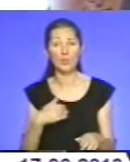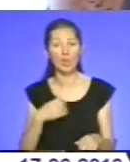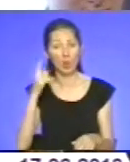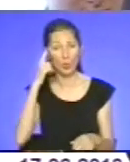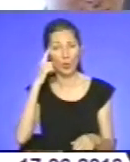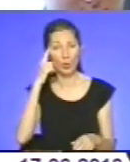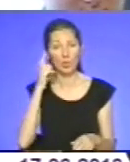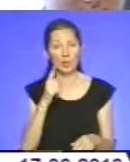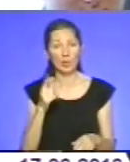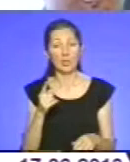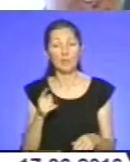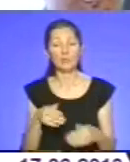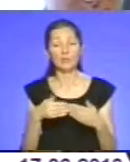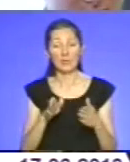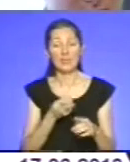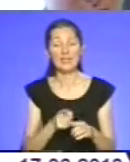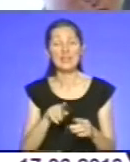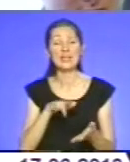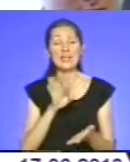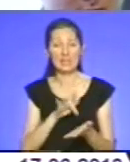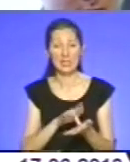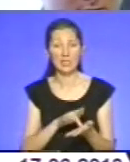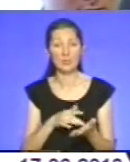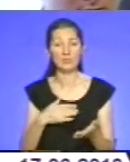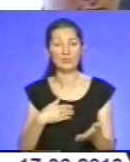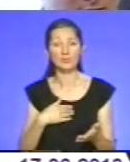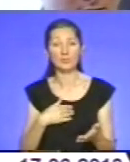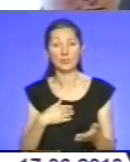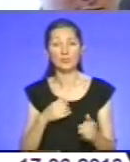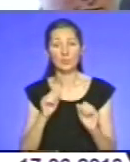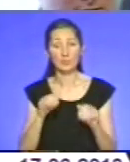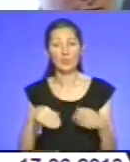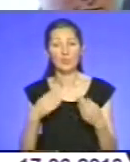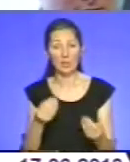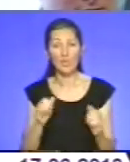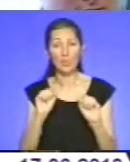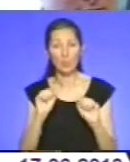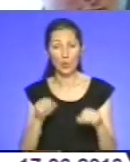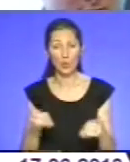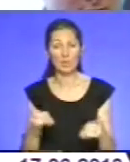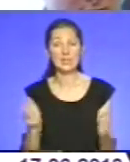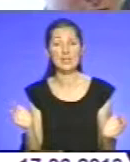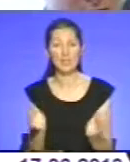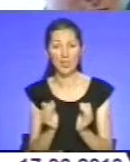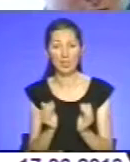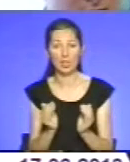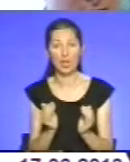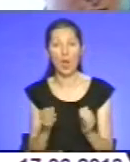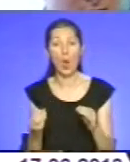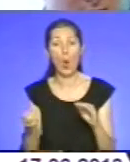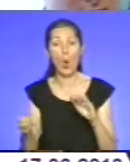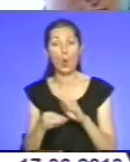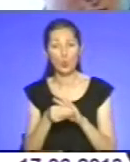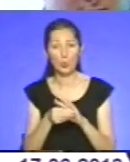що відкриття цих центрів нам в деякій мірі дасть можливість зменшити корупцію, яка в